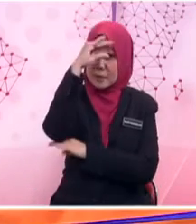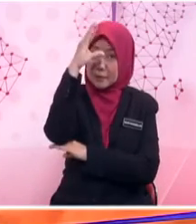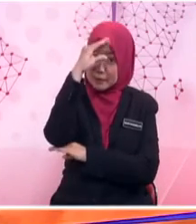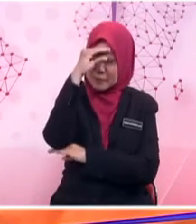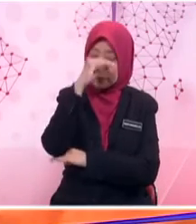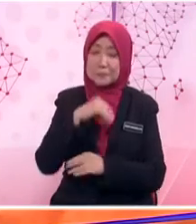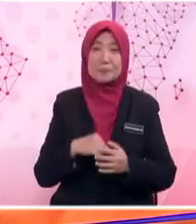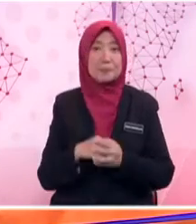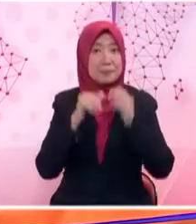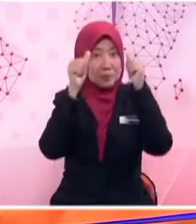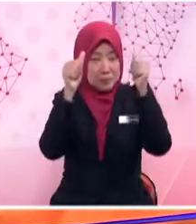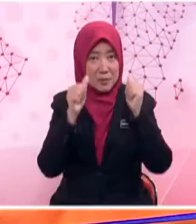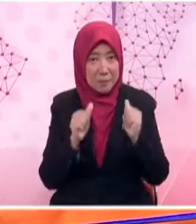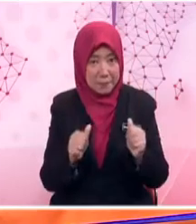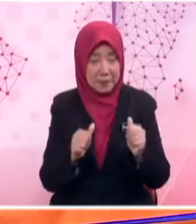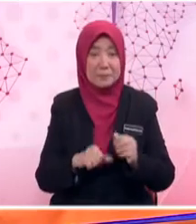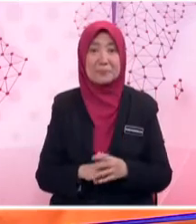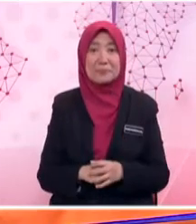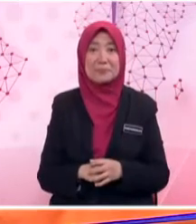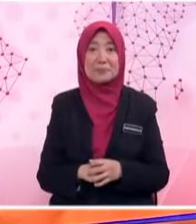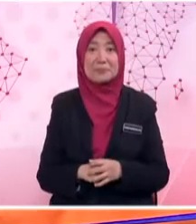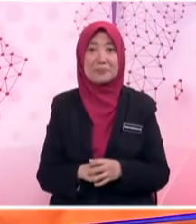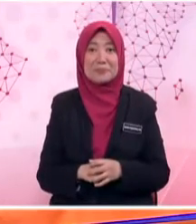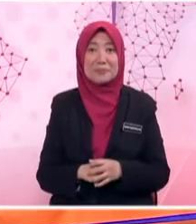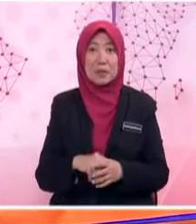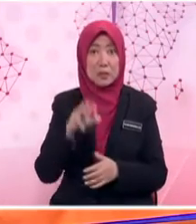ya. Lima orang budak lelaki.